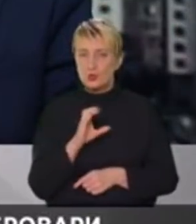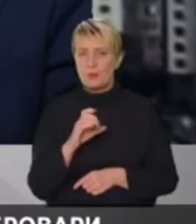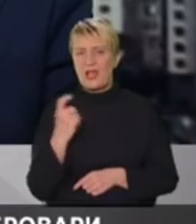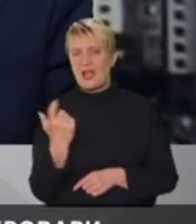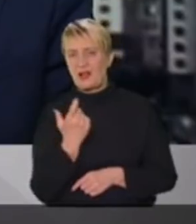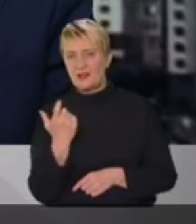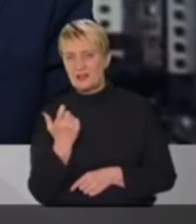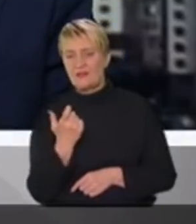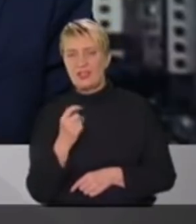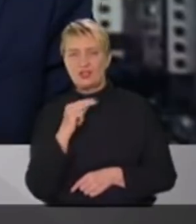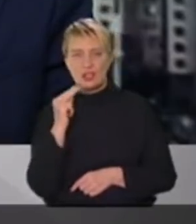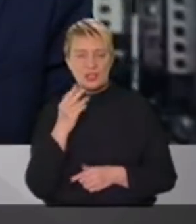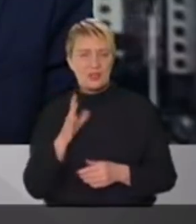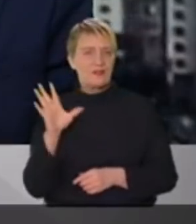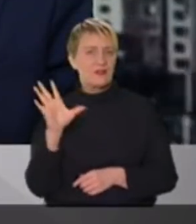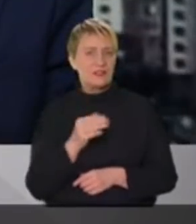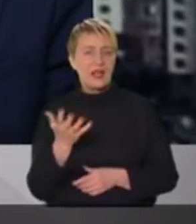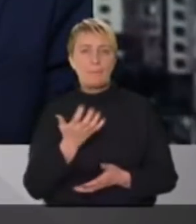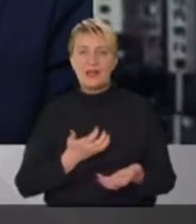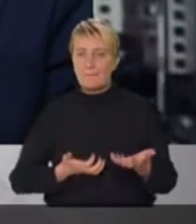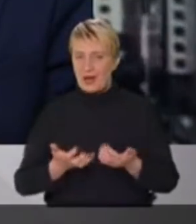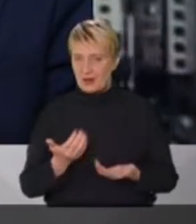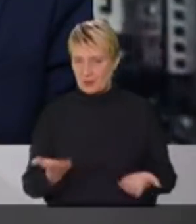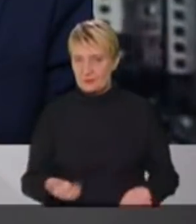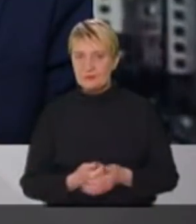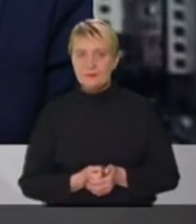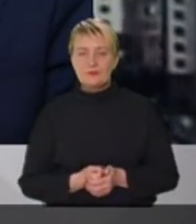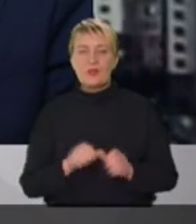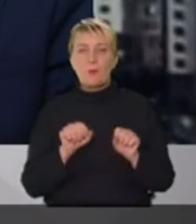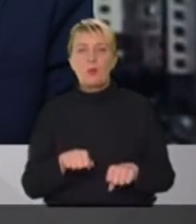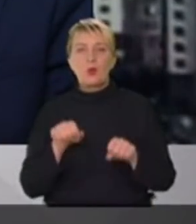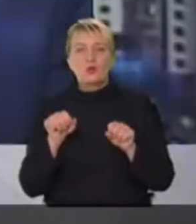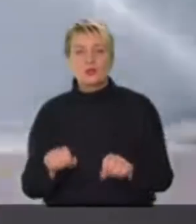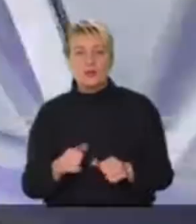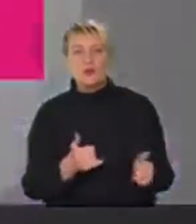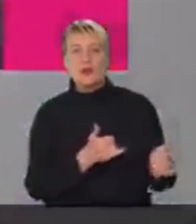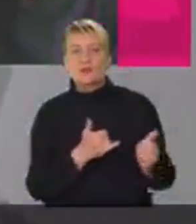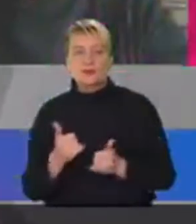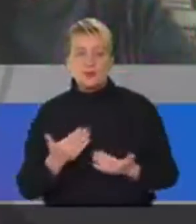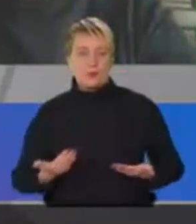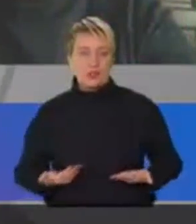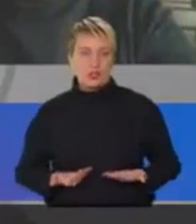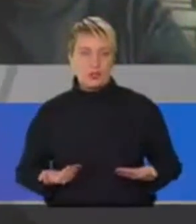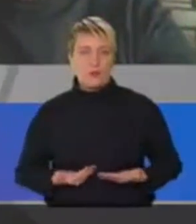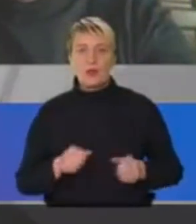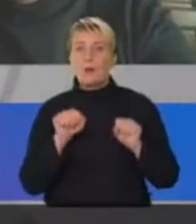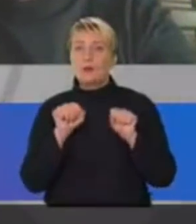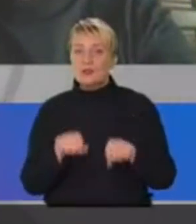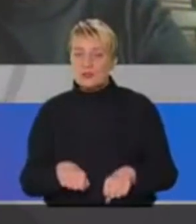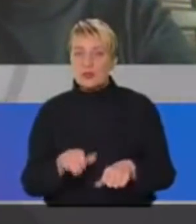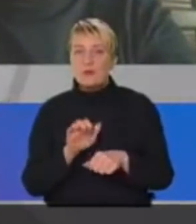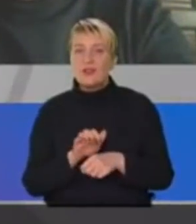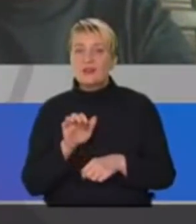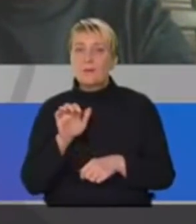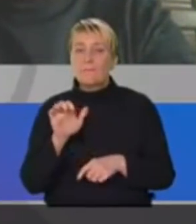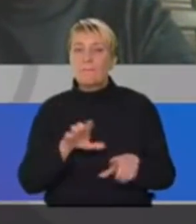і Чернігов, всіх приймаємо. По можливості забезпечуємо житлом, ну і по можливості відправляємо якраз